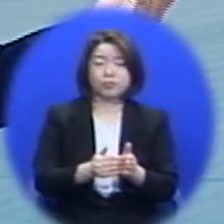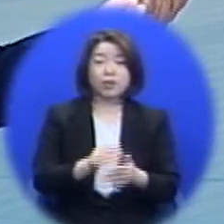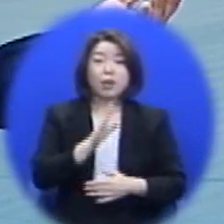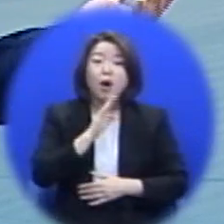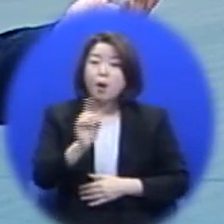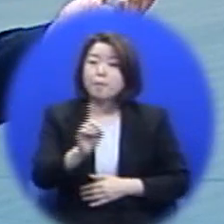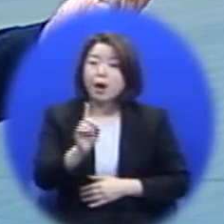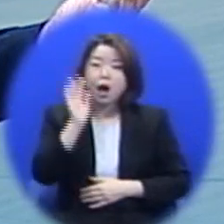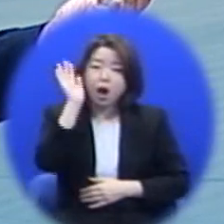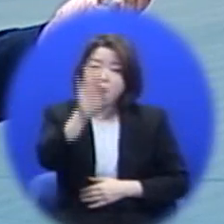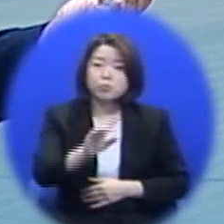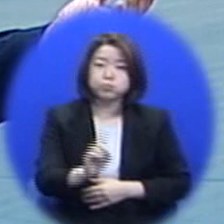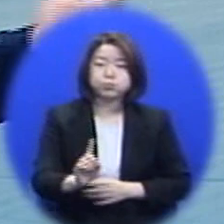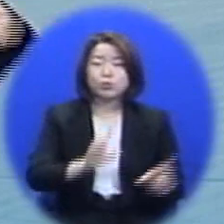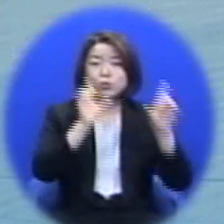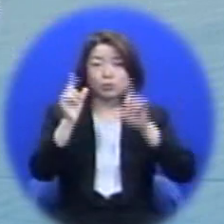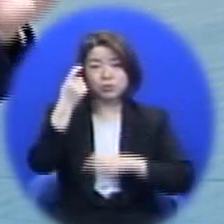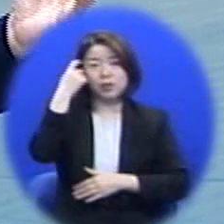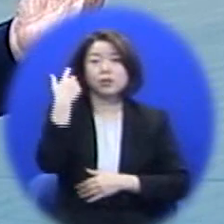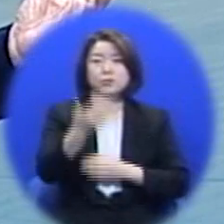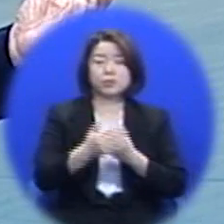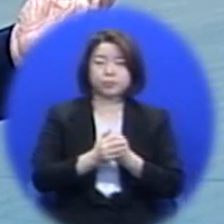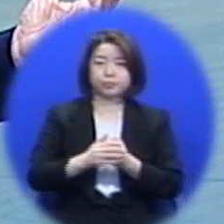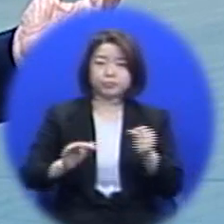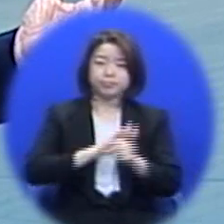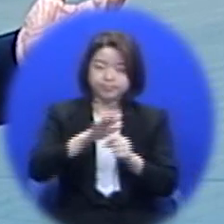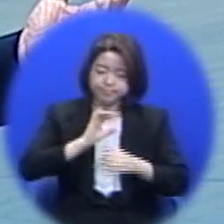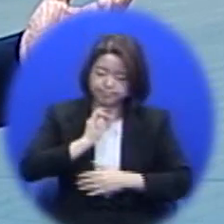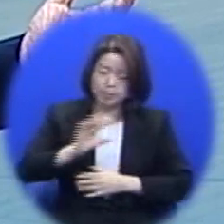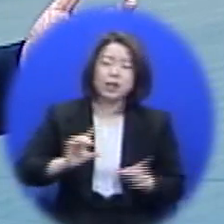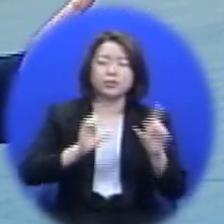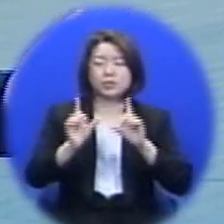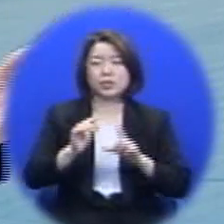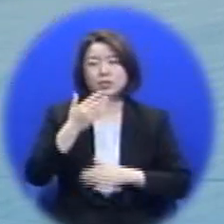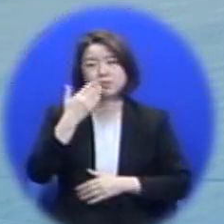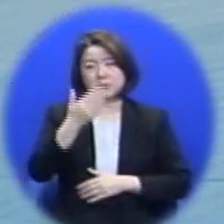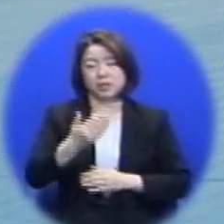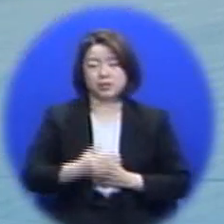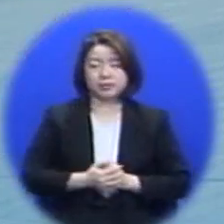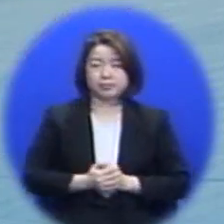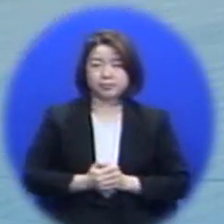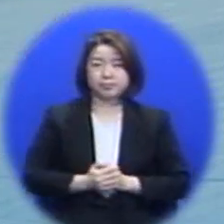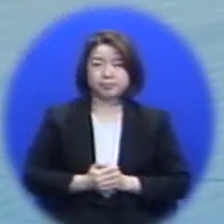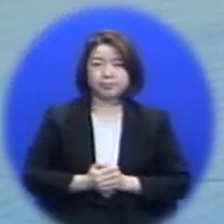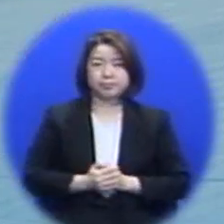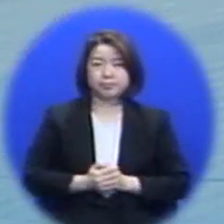정말 뭐하고 살죠? 이제부터 사랑만 하며 사는 거죠.